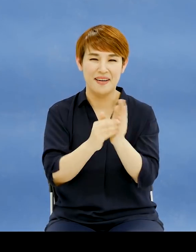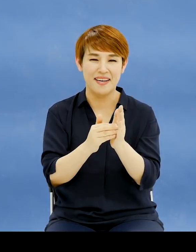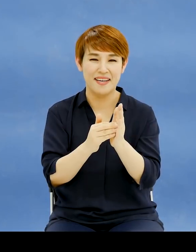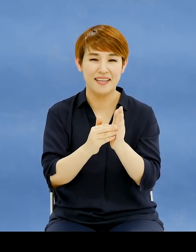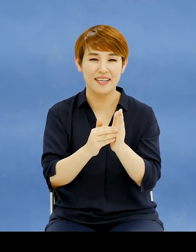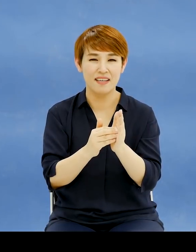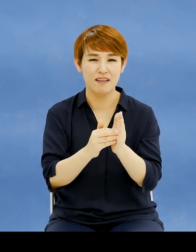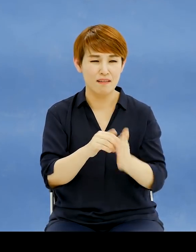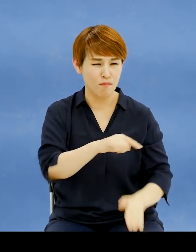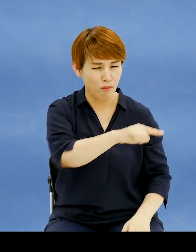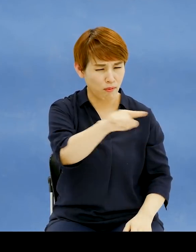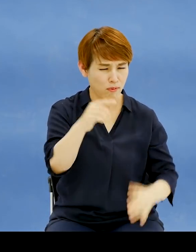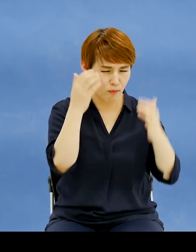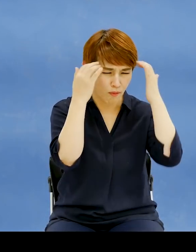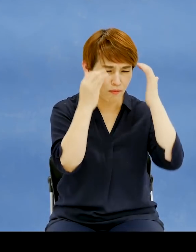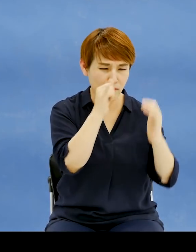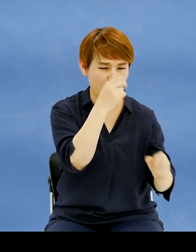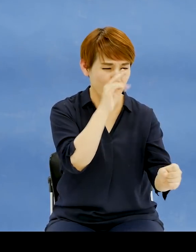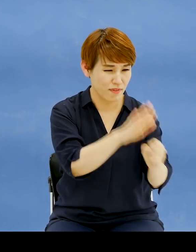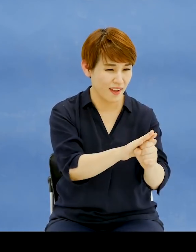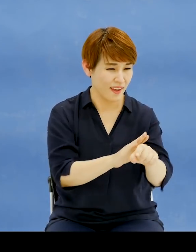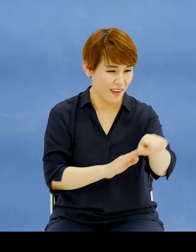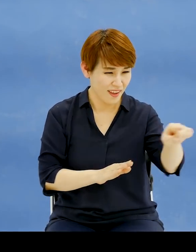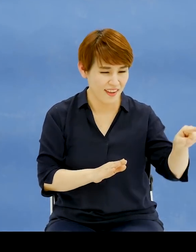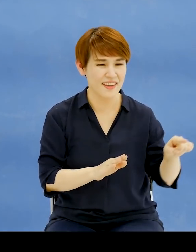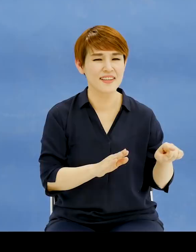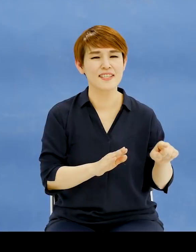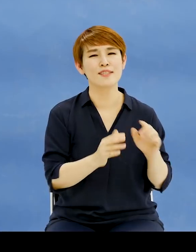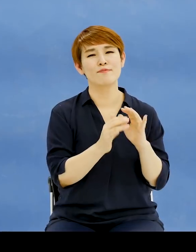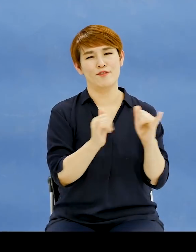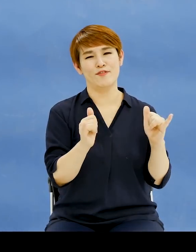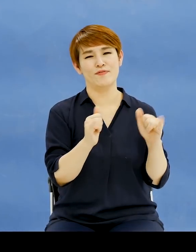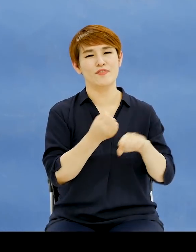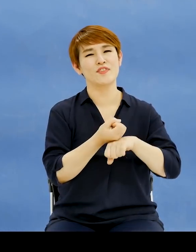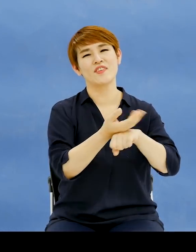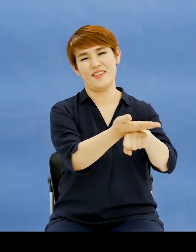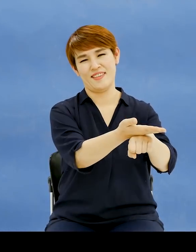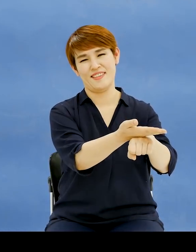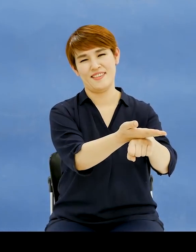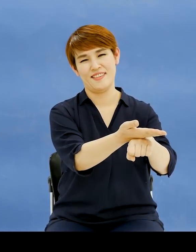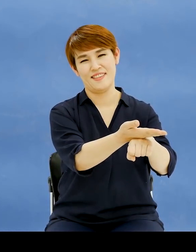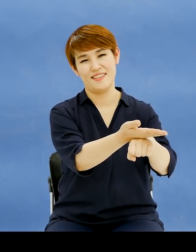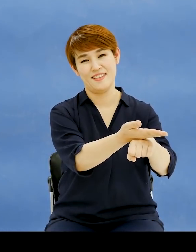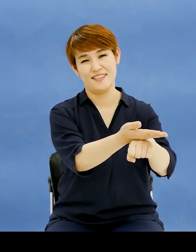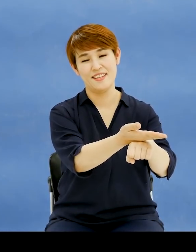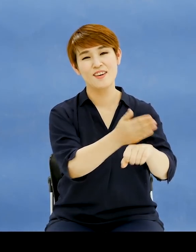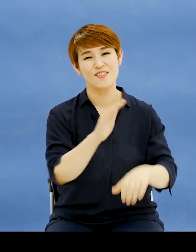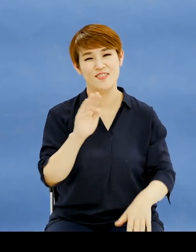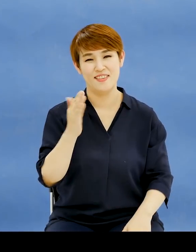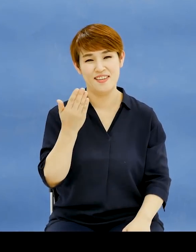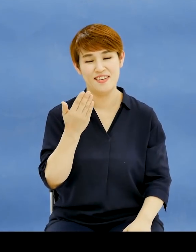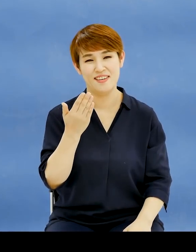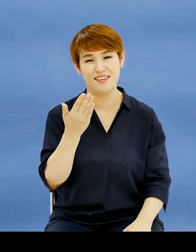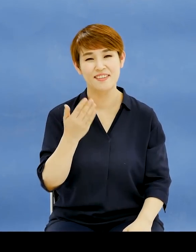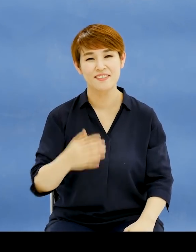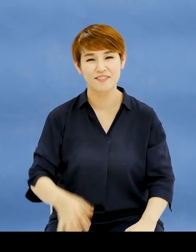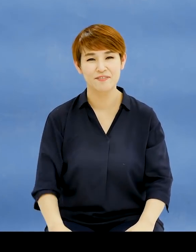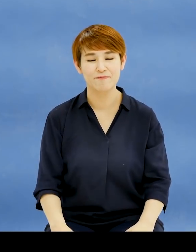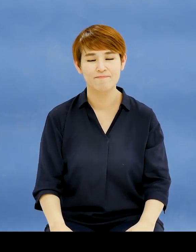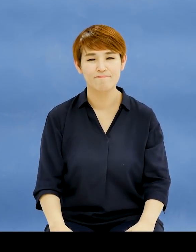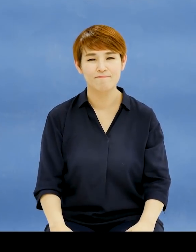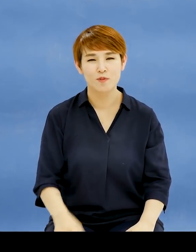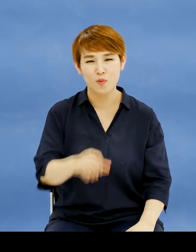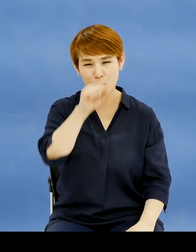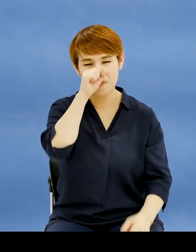마스터하셔서 이제 또 그 같은 고통을 겪고 다들 억울해하고 있거든요. 또 그런 감정을 갖고 있는 분들에게 또 그런 학습을 통해서